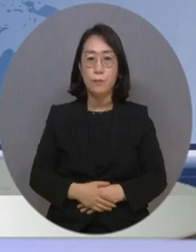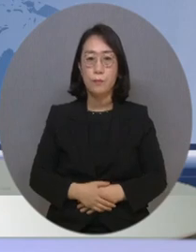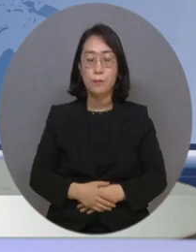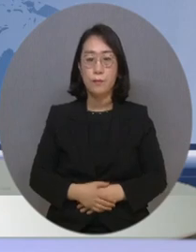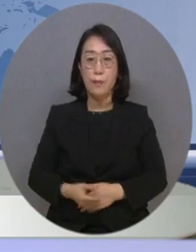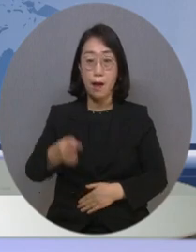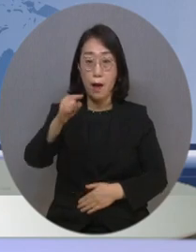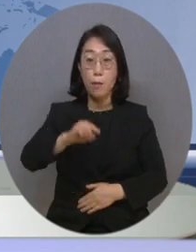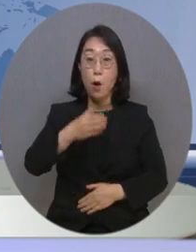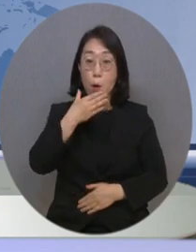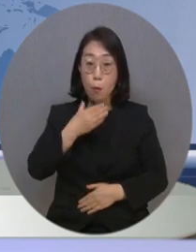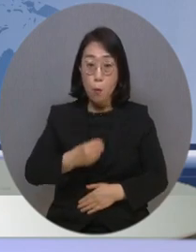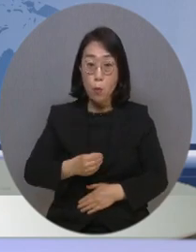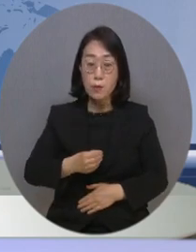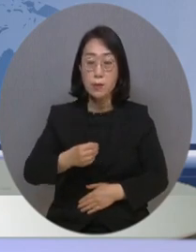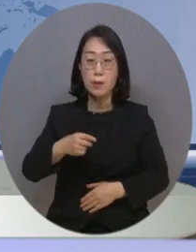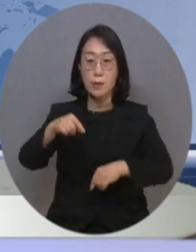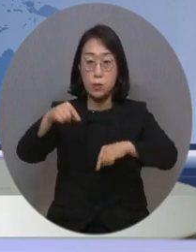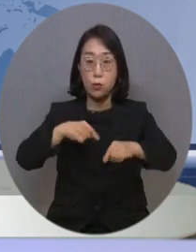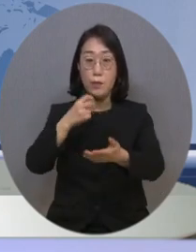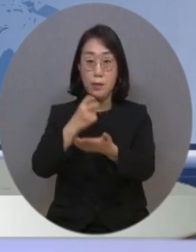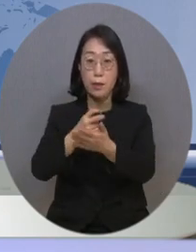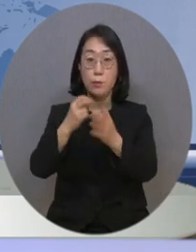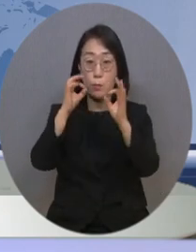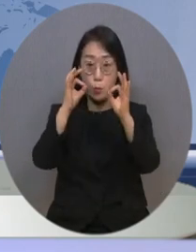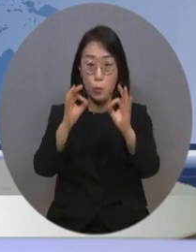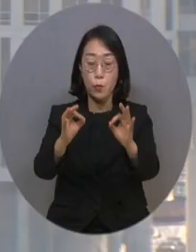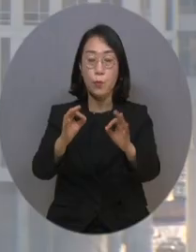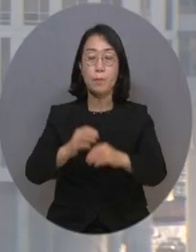이어서 복직의 정책 소식 만나보겠습니다